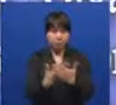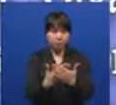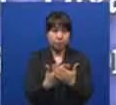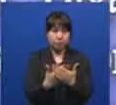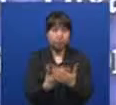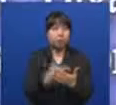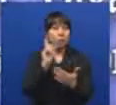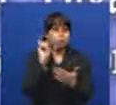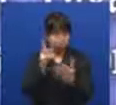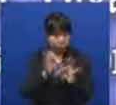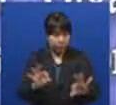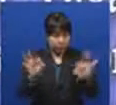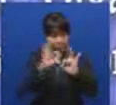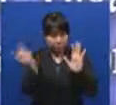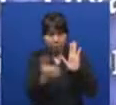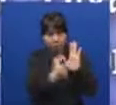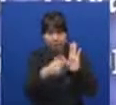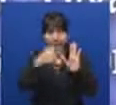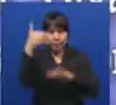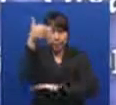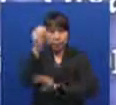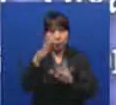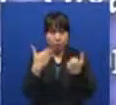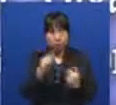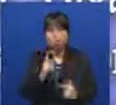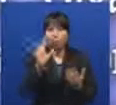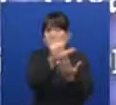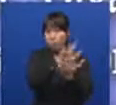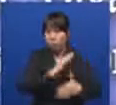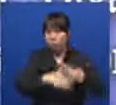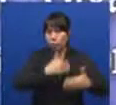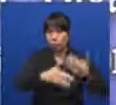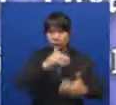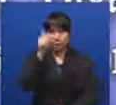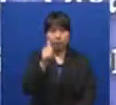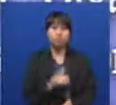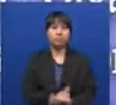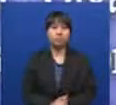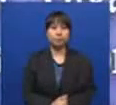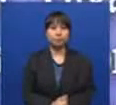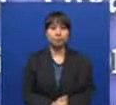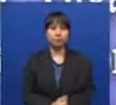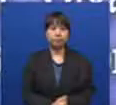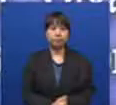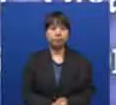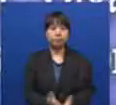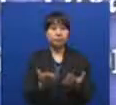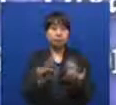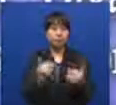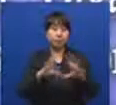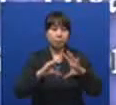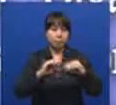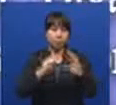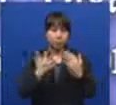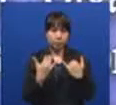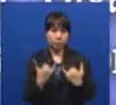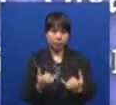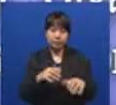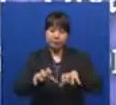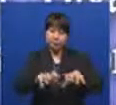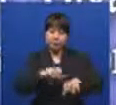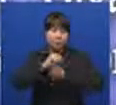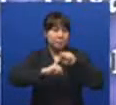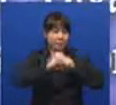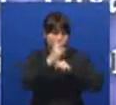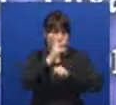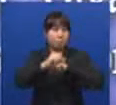ต้องถือเรื่องนี้เป็นวาระแห่งชาตินะครับวันนี้เราต้องเดินหน้าประเทศไปให้ได้ สำหรับการประชุมนี้นะคะจัดขึ้นทุก2